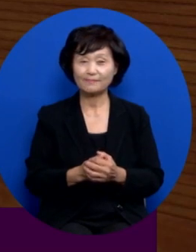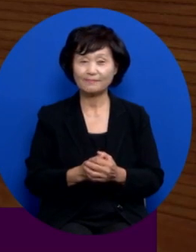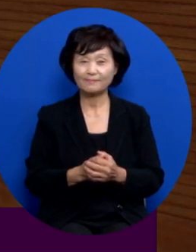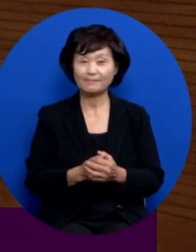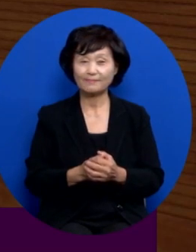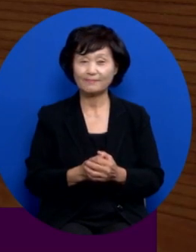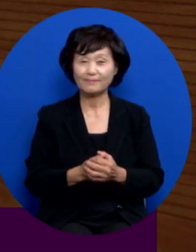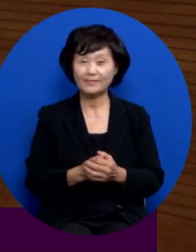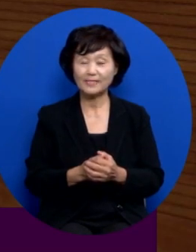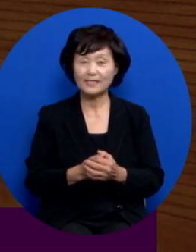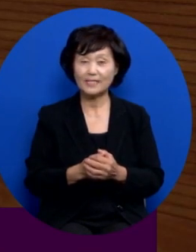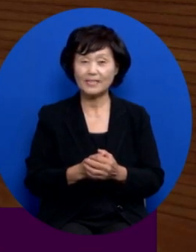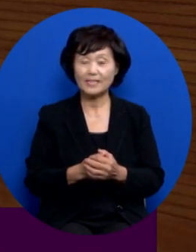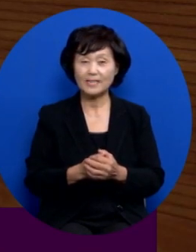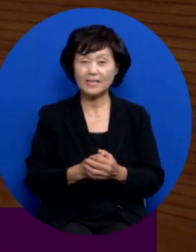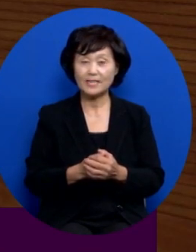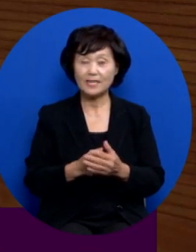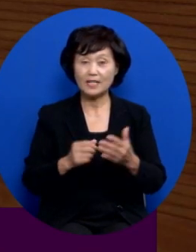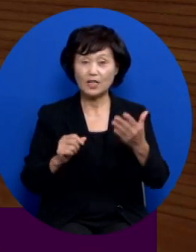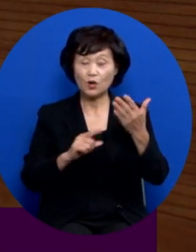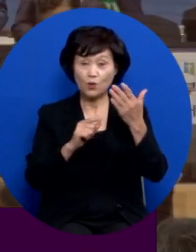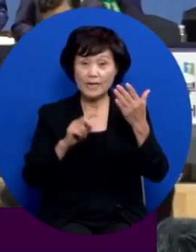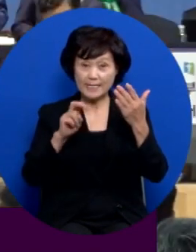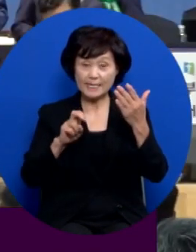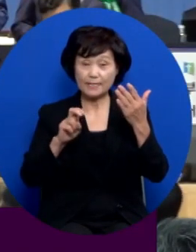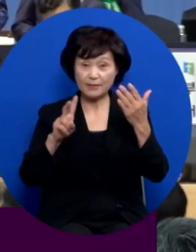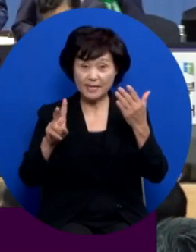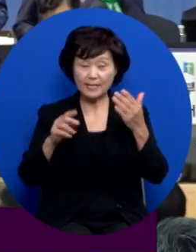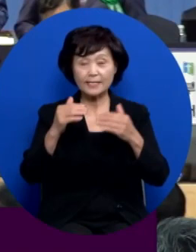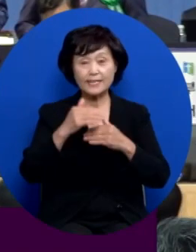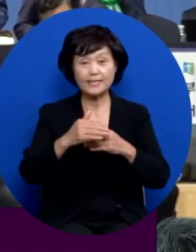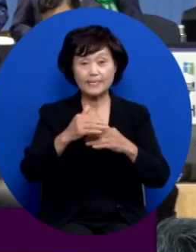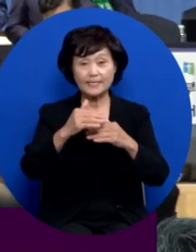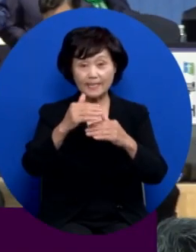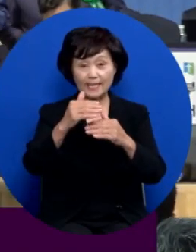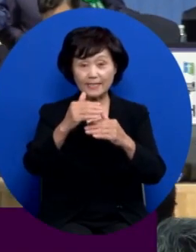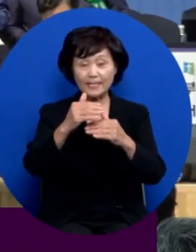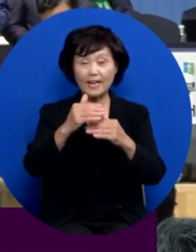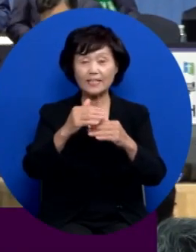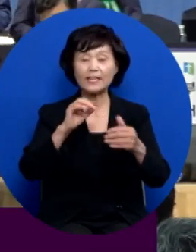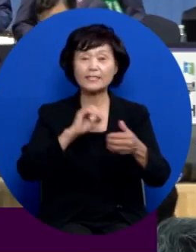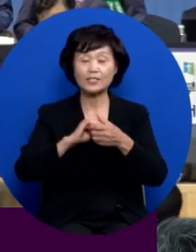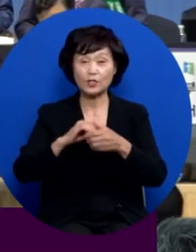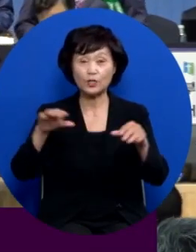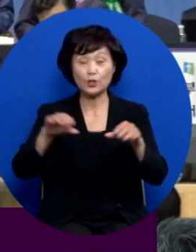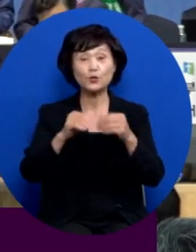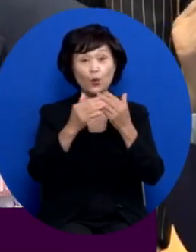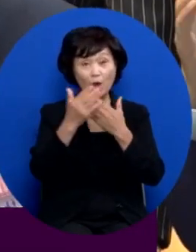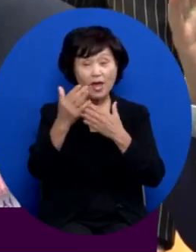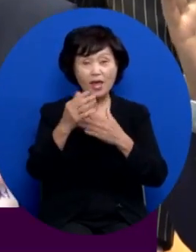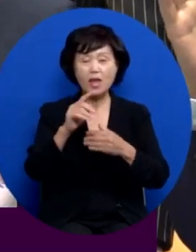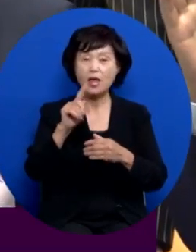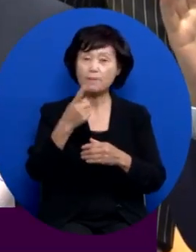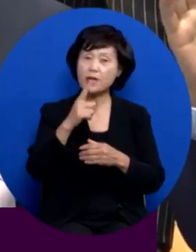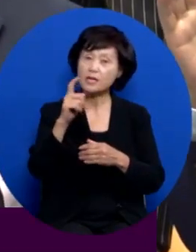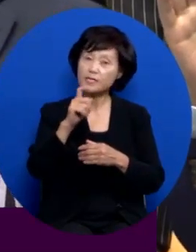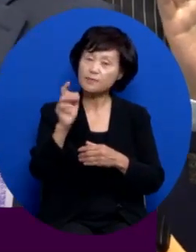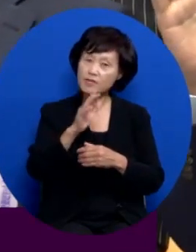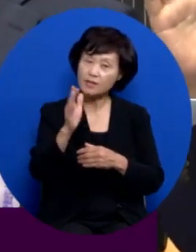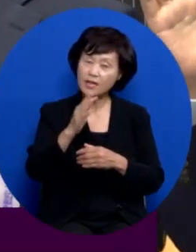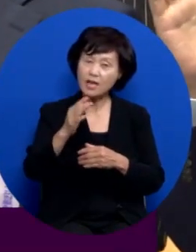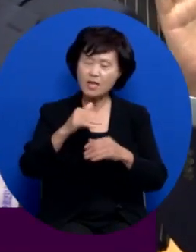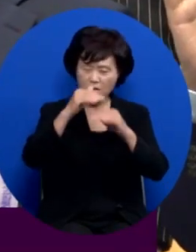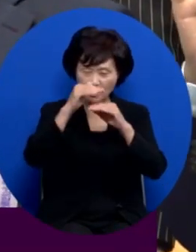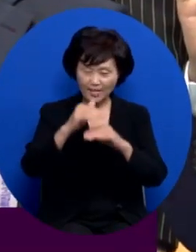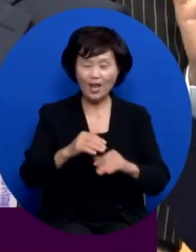네, 오늘 22일까지 진행되는 예장 합동총회 108회 정기총회에서는 110여 개의 헌의안을